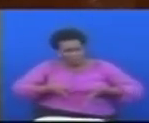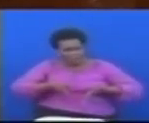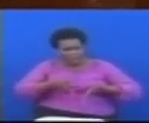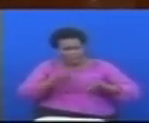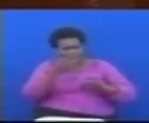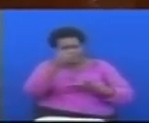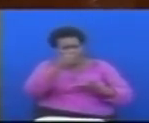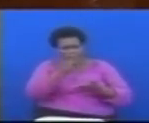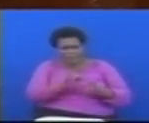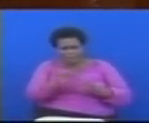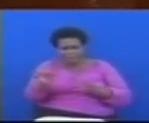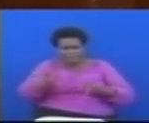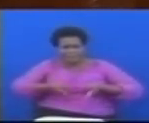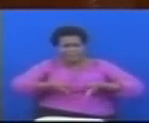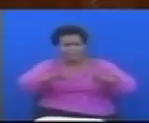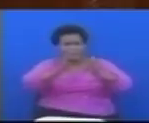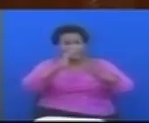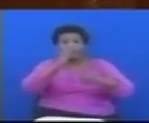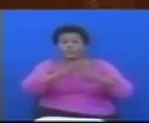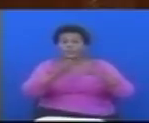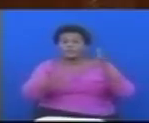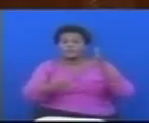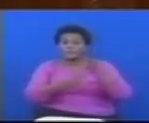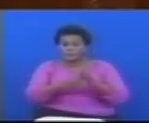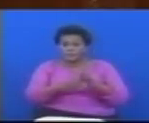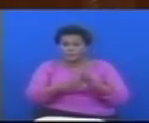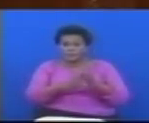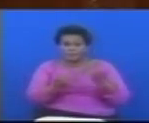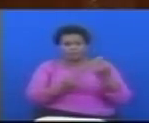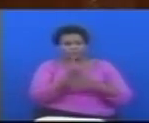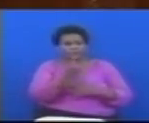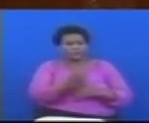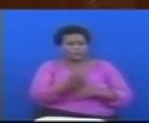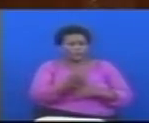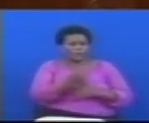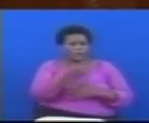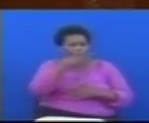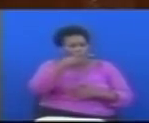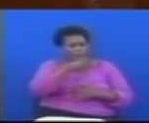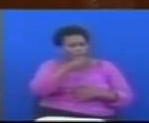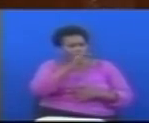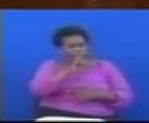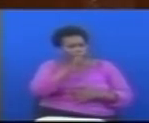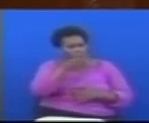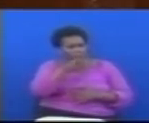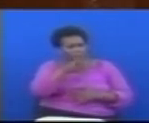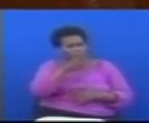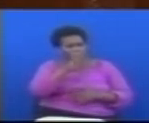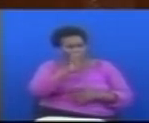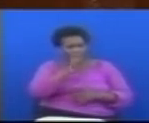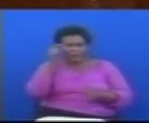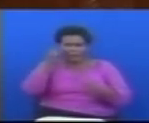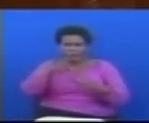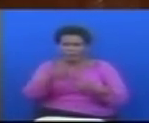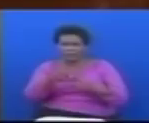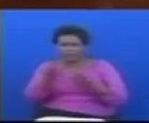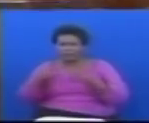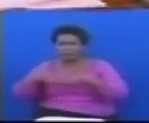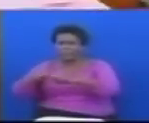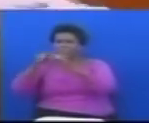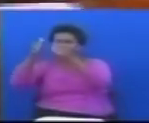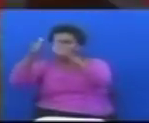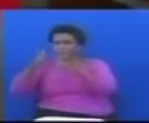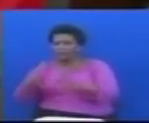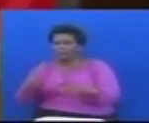Ziba Choma kwa kiwango cha lami. Je, ni lini serikali itatenga fedha za usanifu wa barabara hizo na hatimaye kuanza ujenzi ili kutimiza ahadi